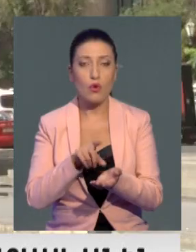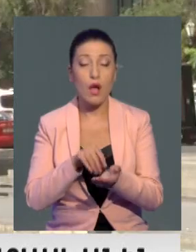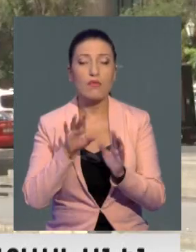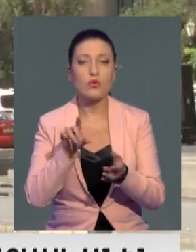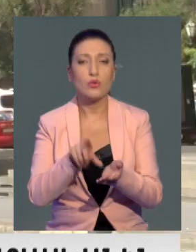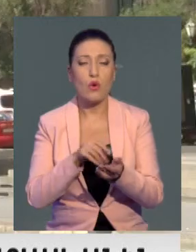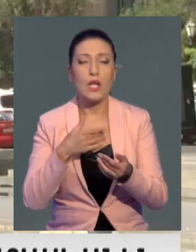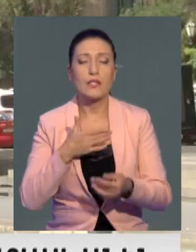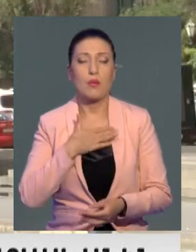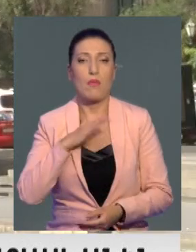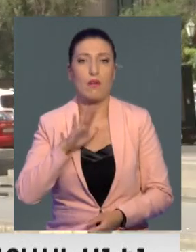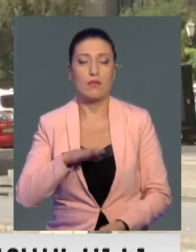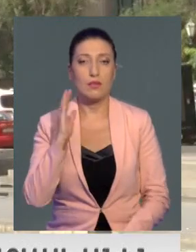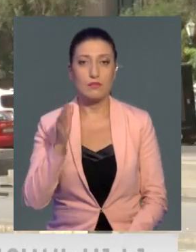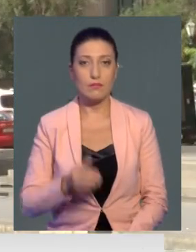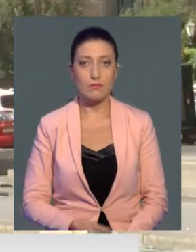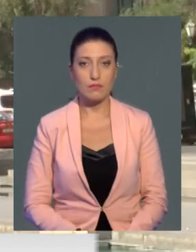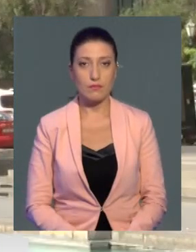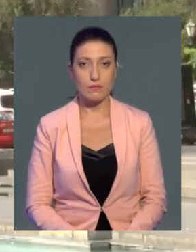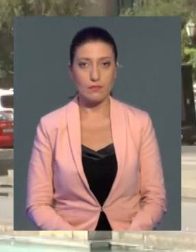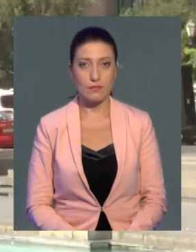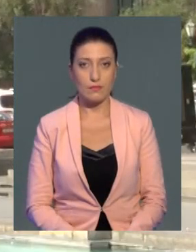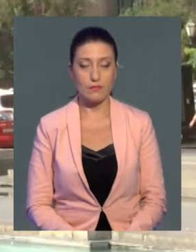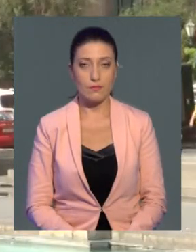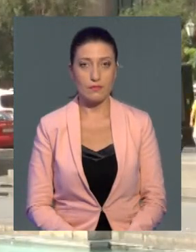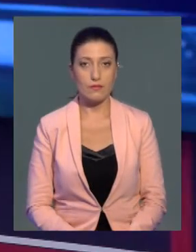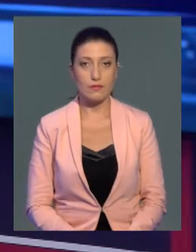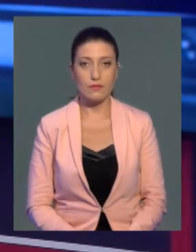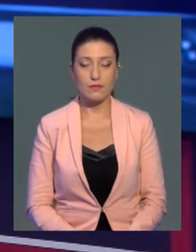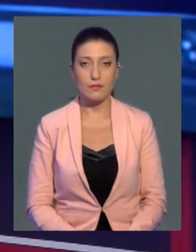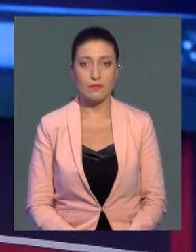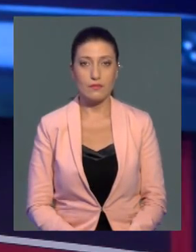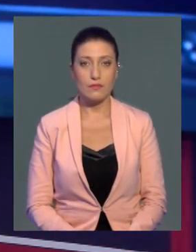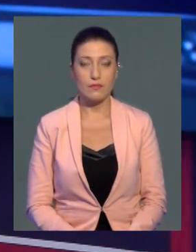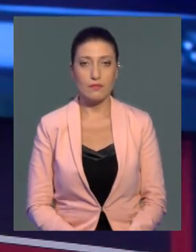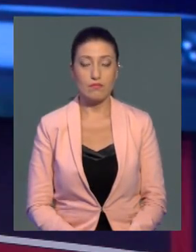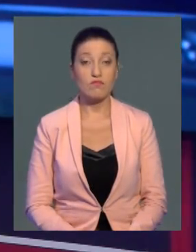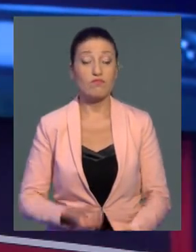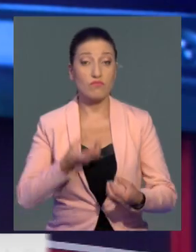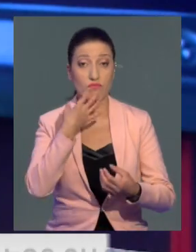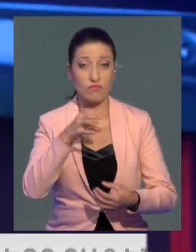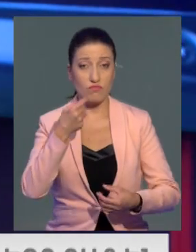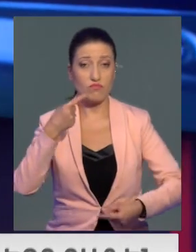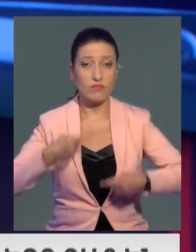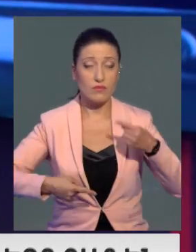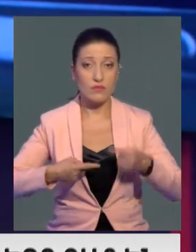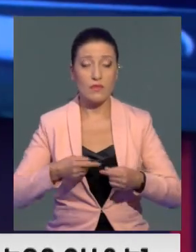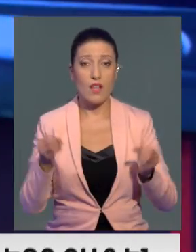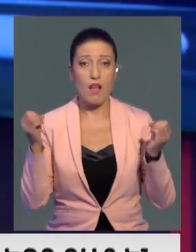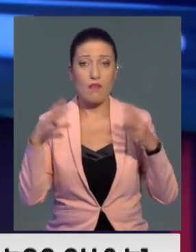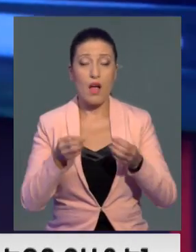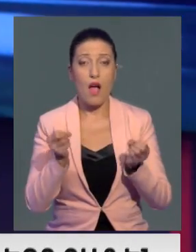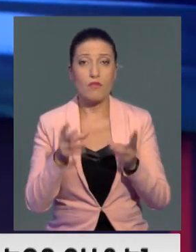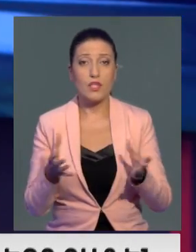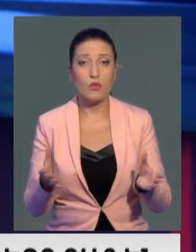մեռնեմ։ Աղվան Ասոյան, Աքսանա Հայրապետյան, Նորայ Շարբաթյան, Հայլուր։ Կրքերը թեժանում են հավաքական անվտանգության